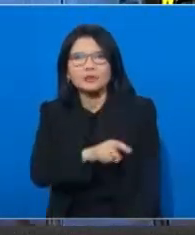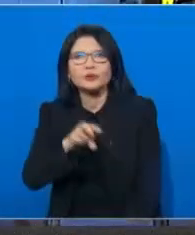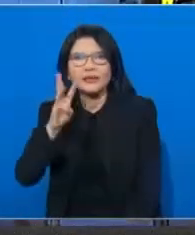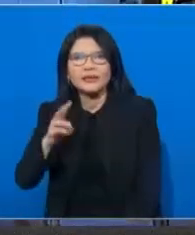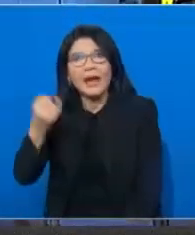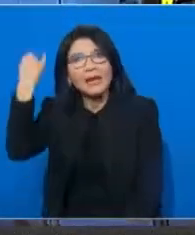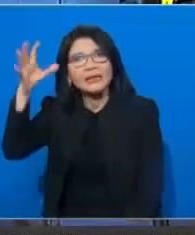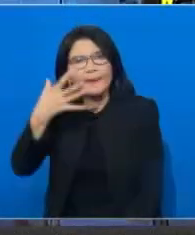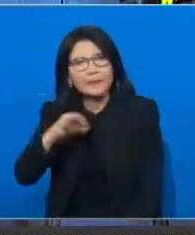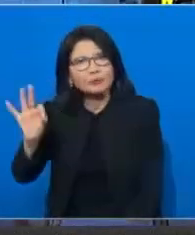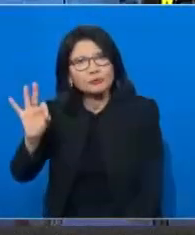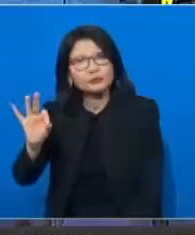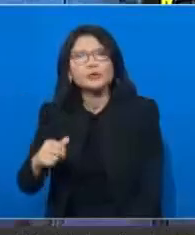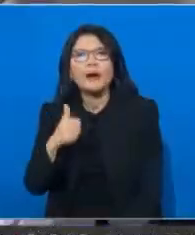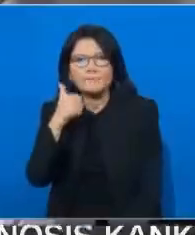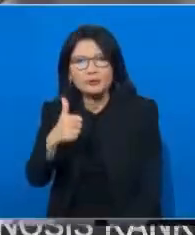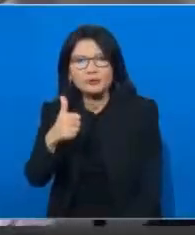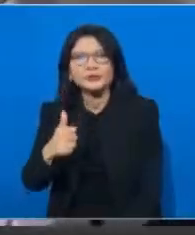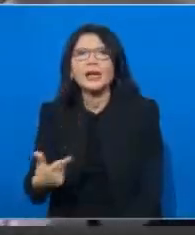baik, kami terima.